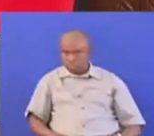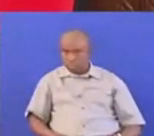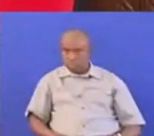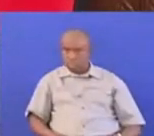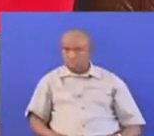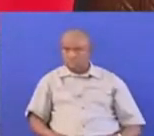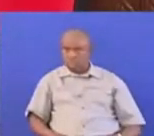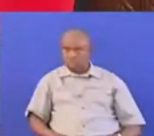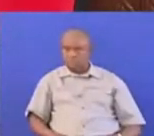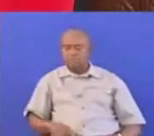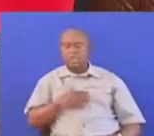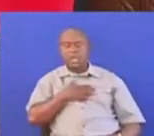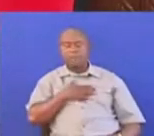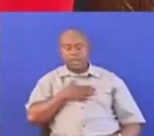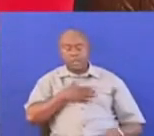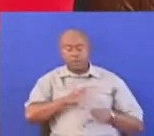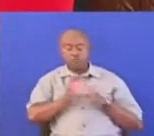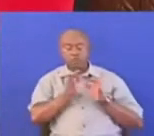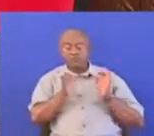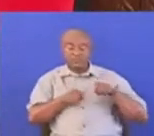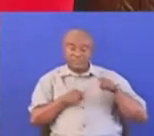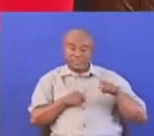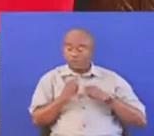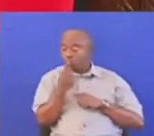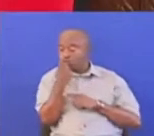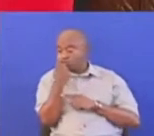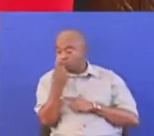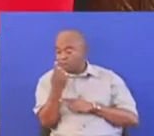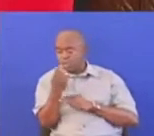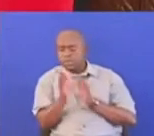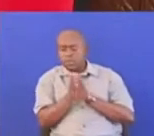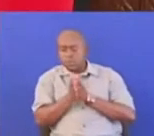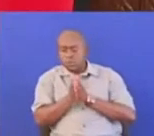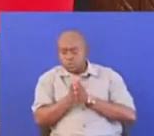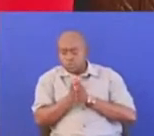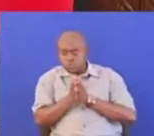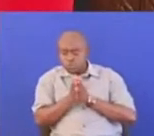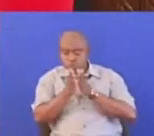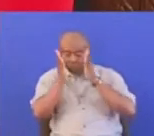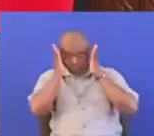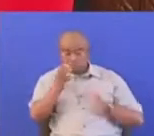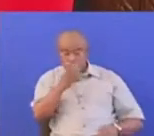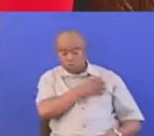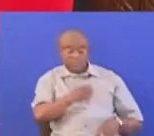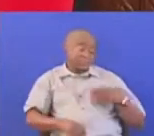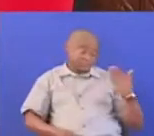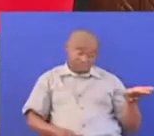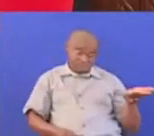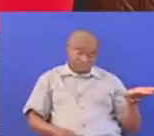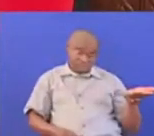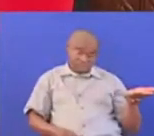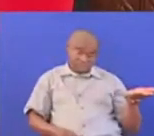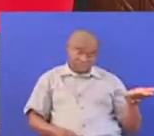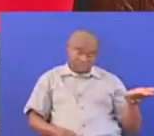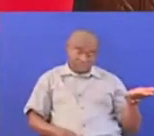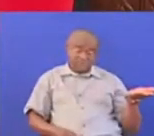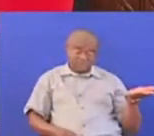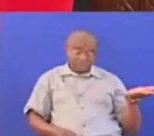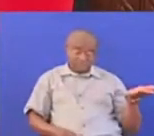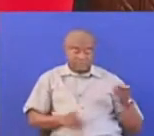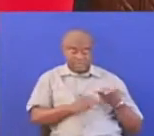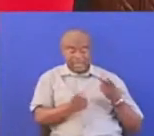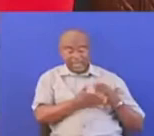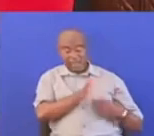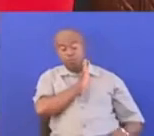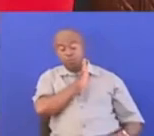Kigosi. Napenda nitumie nafasi hii kwanza kumshukuru Mheshimiwa Waziri, Mheshimiwa Mchengelo na naibu